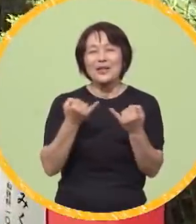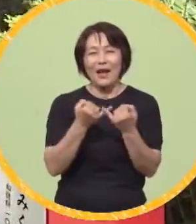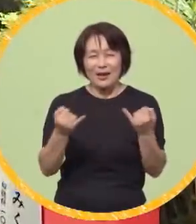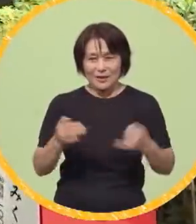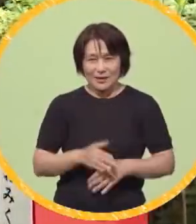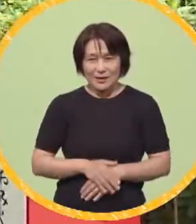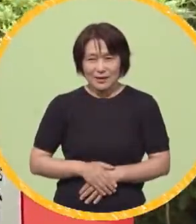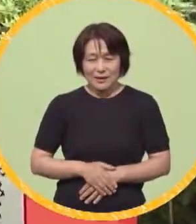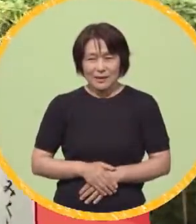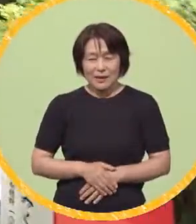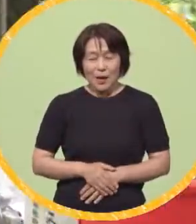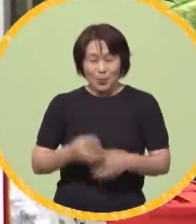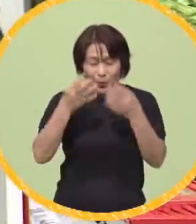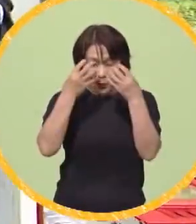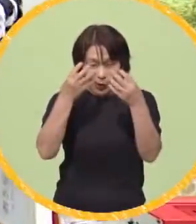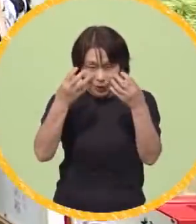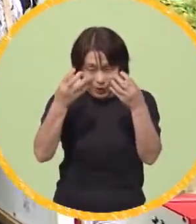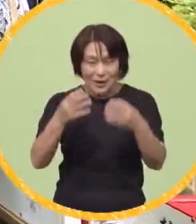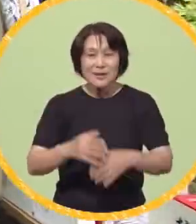以上に驚きました。